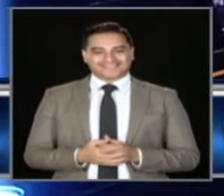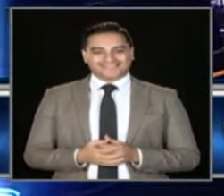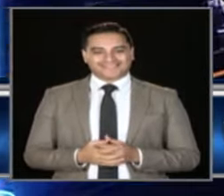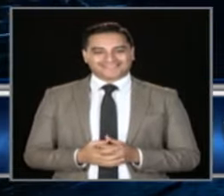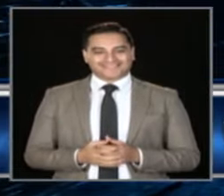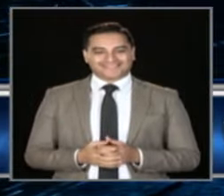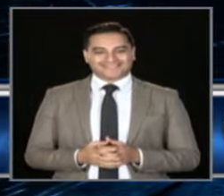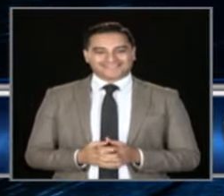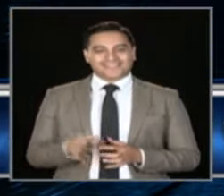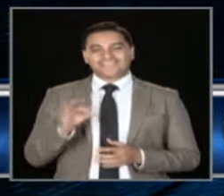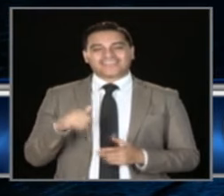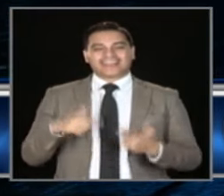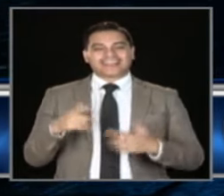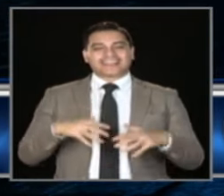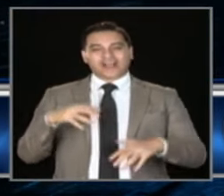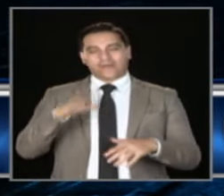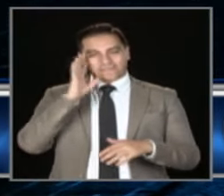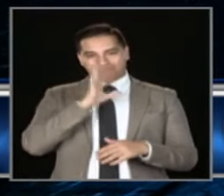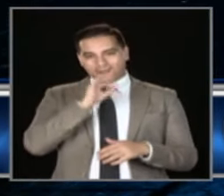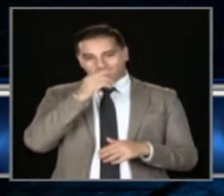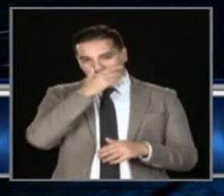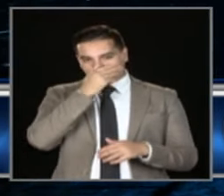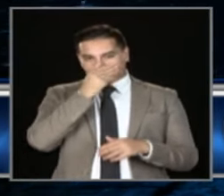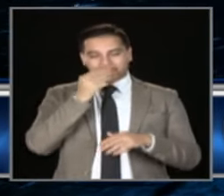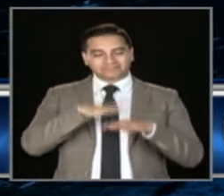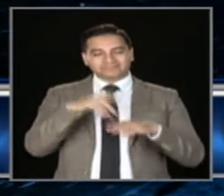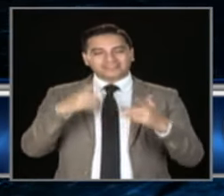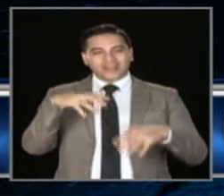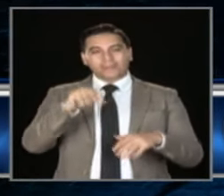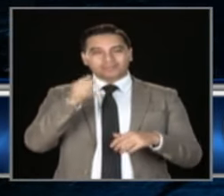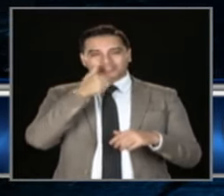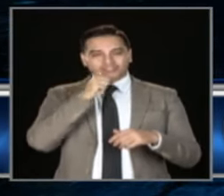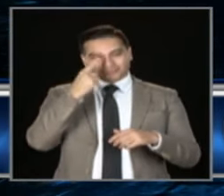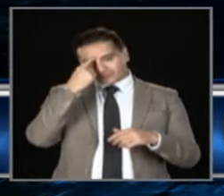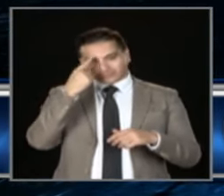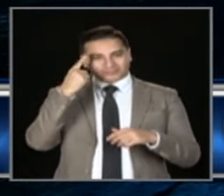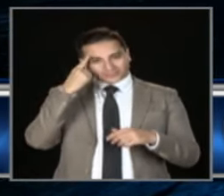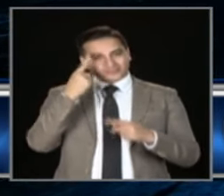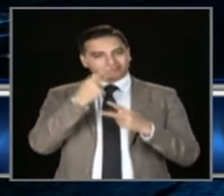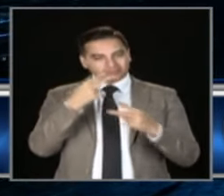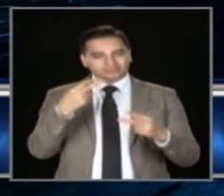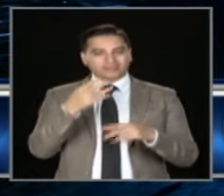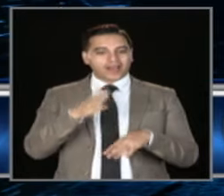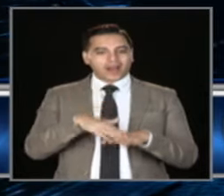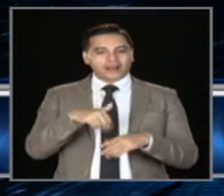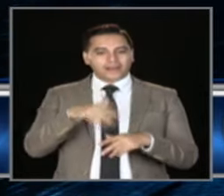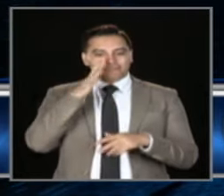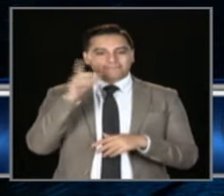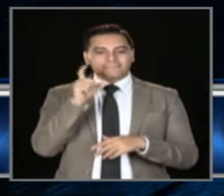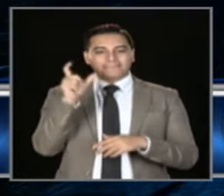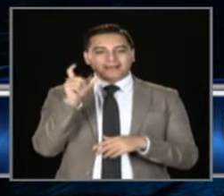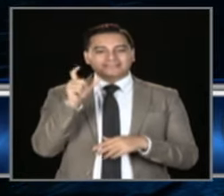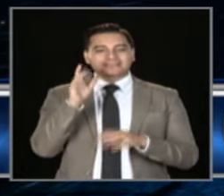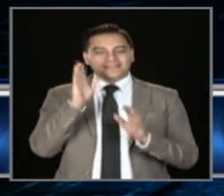هو في اي دوله اسيويه يقع مسجد الاسماء الحسنى دو 99